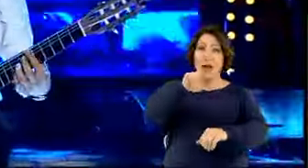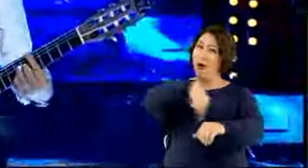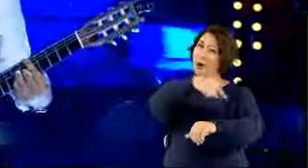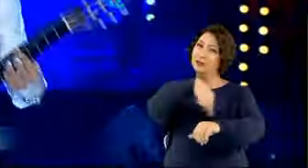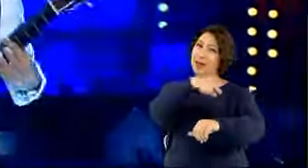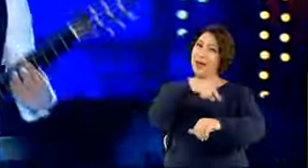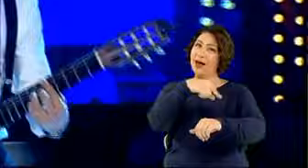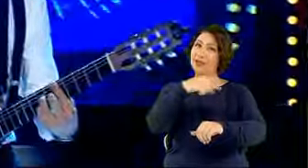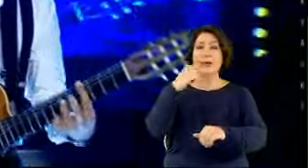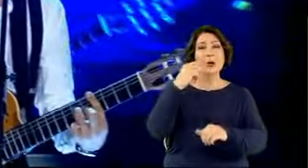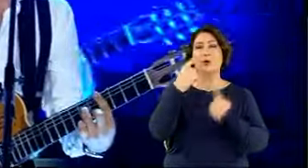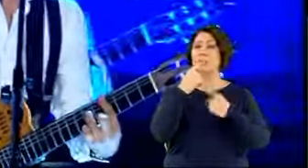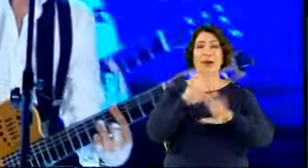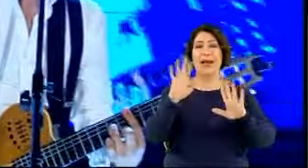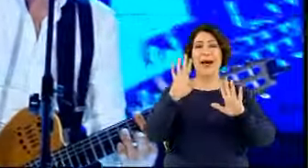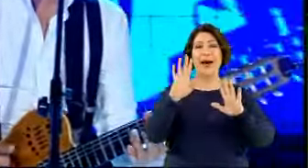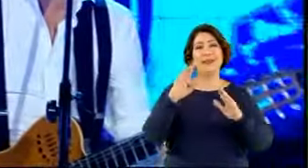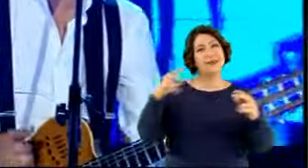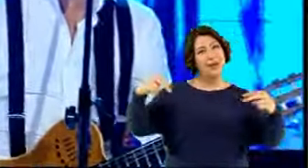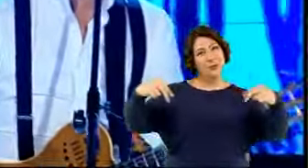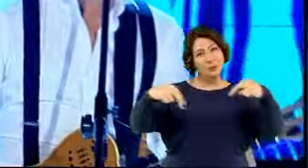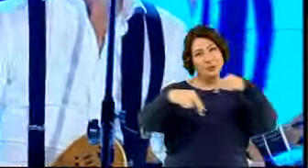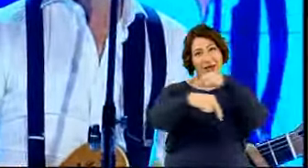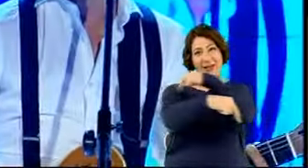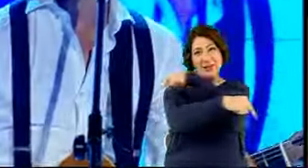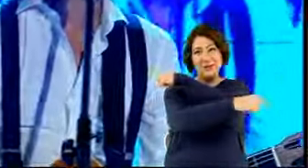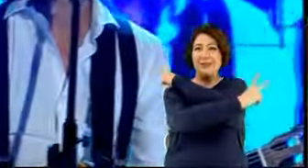gider, İşte o zaman konuşmadan